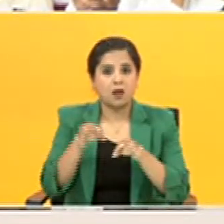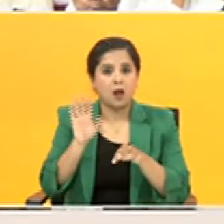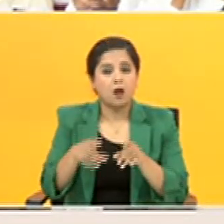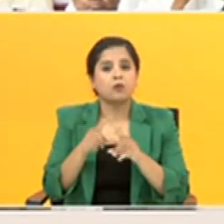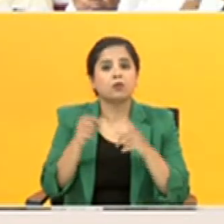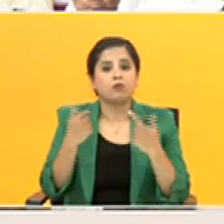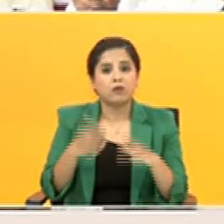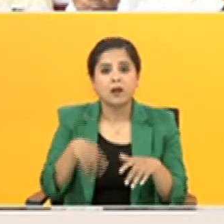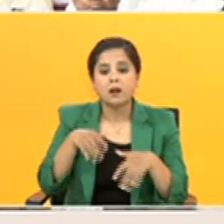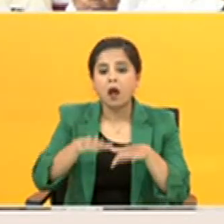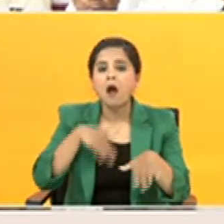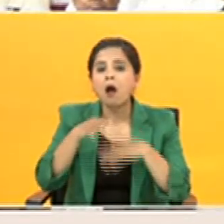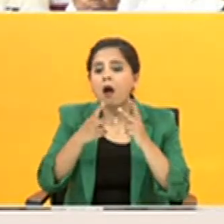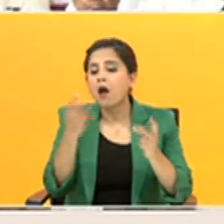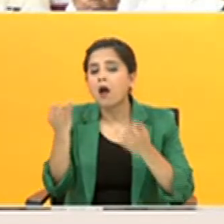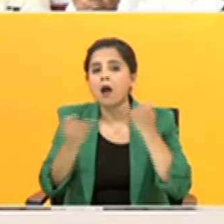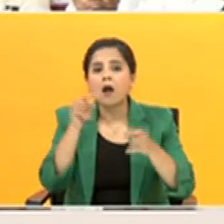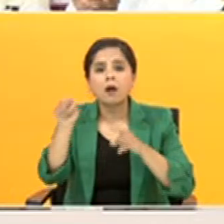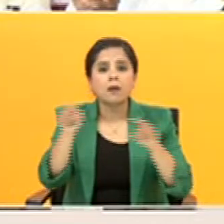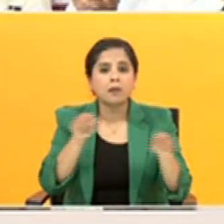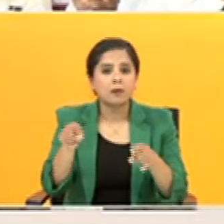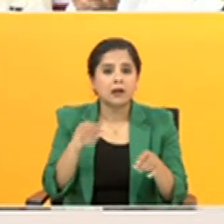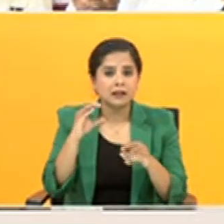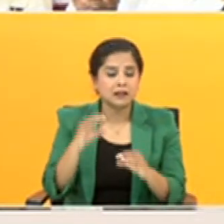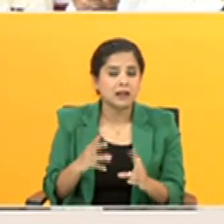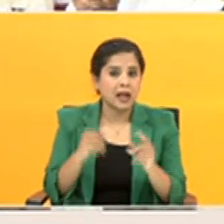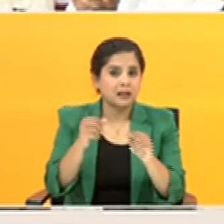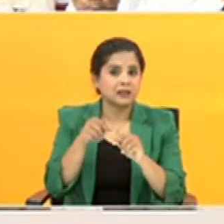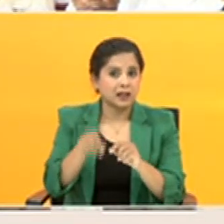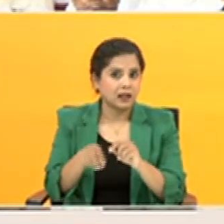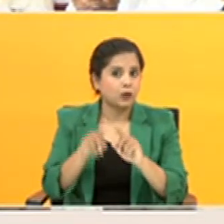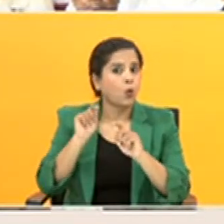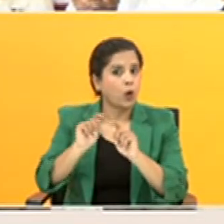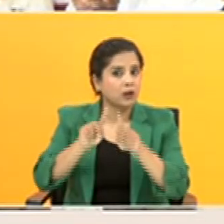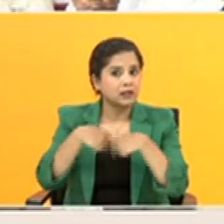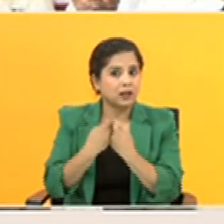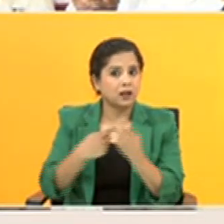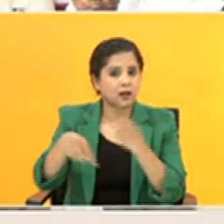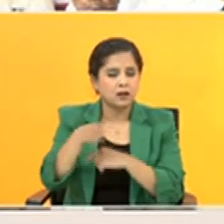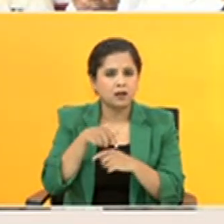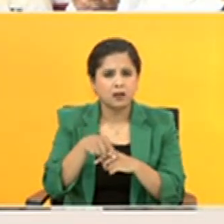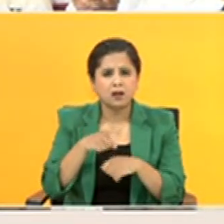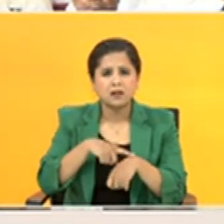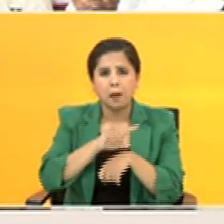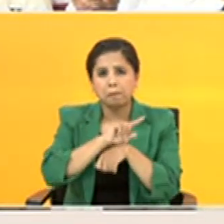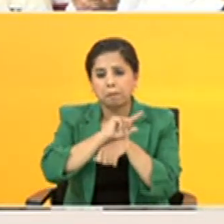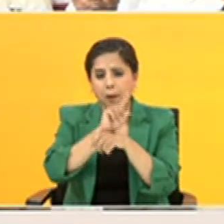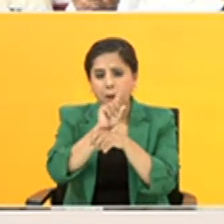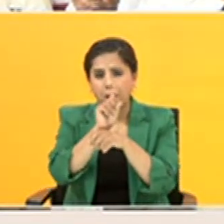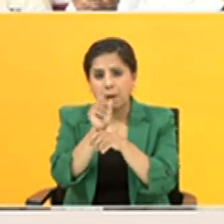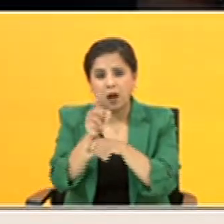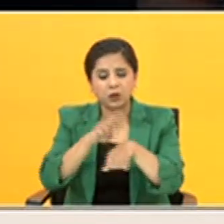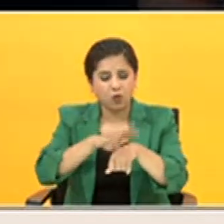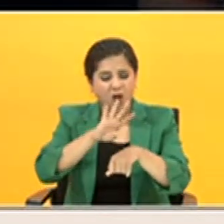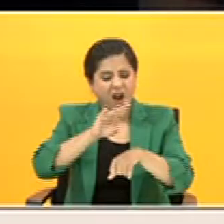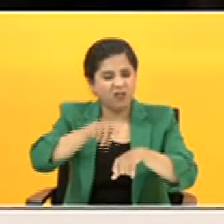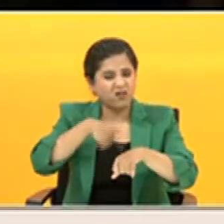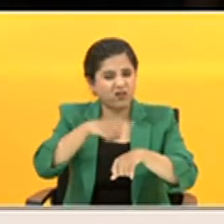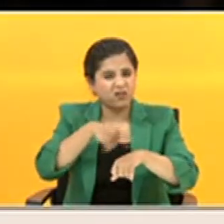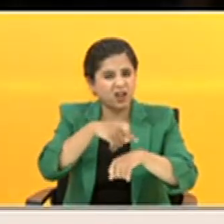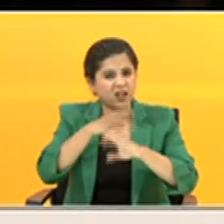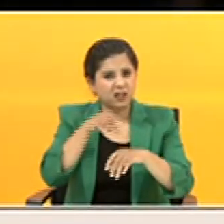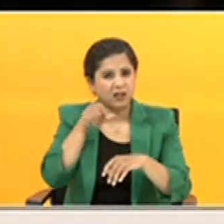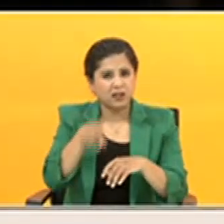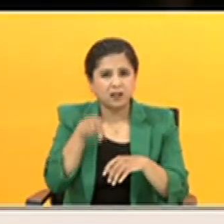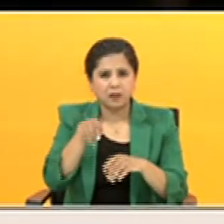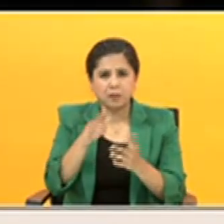थी। सेंसस के लिए टीमों ने राउंड द क्लॉक यानी 2400 घंटे